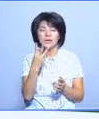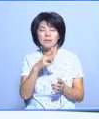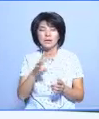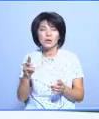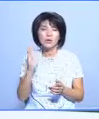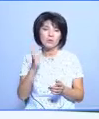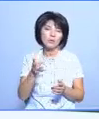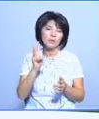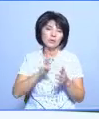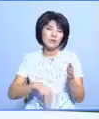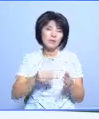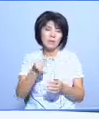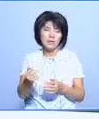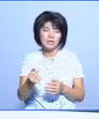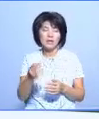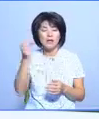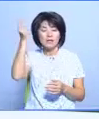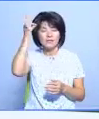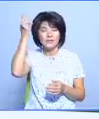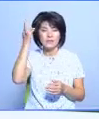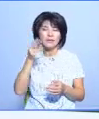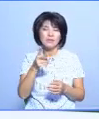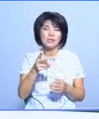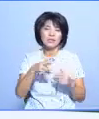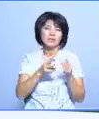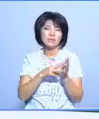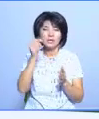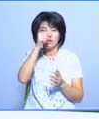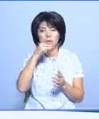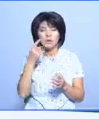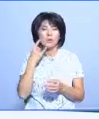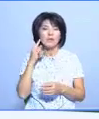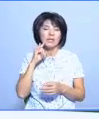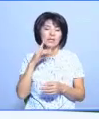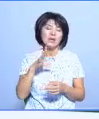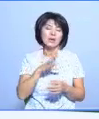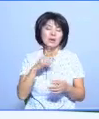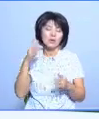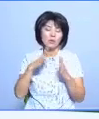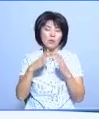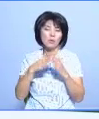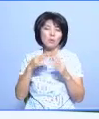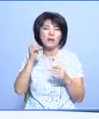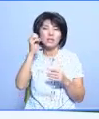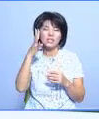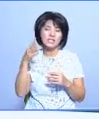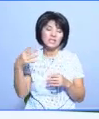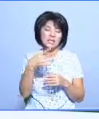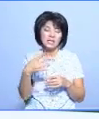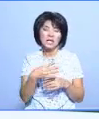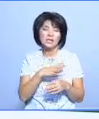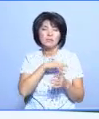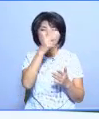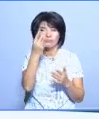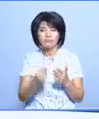жастағы Асхат Әбілов 2018 жылдың жазында Павлодардағы көпқабатты үйдің 14-ші қабатынан секіріп кеткен. Марқұмның отбасының